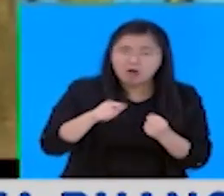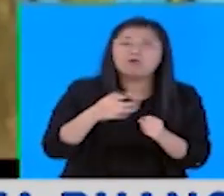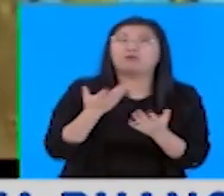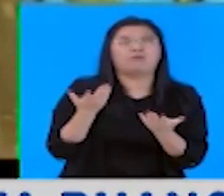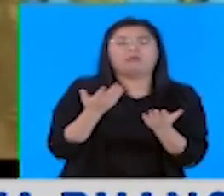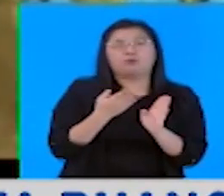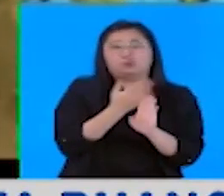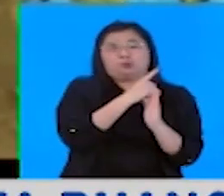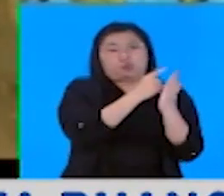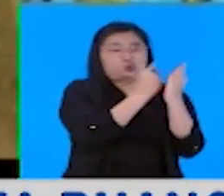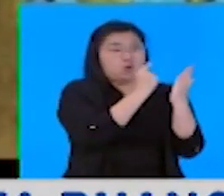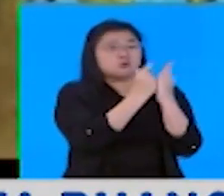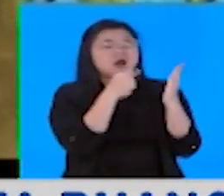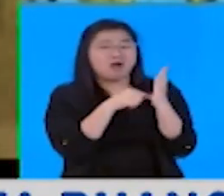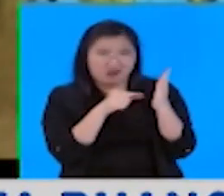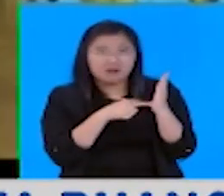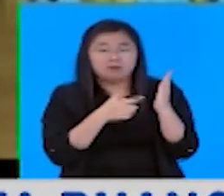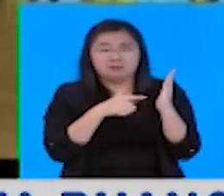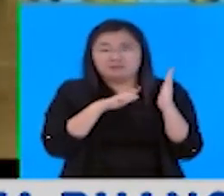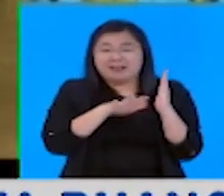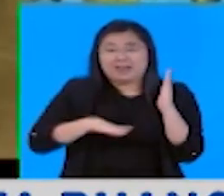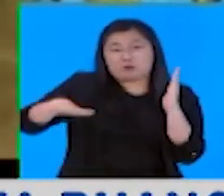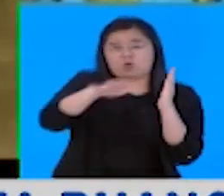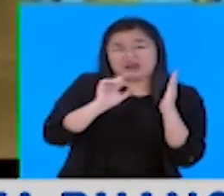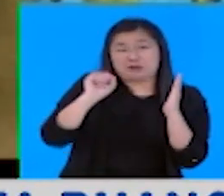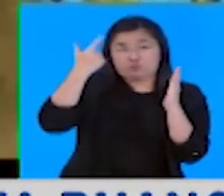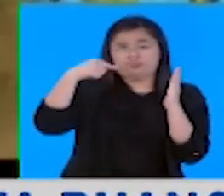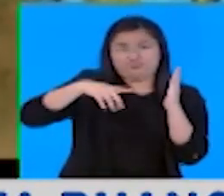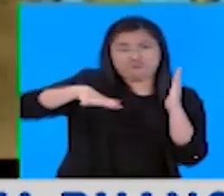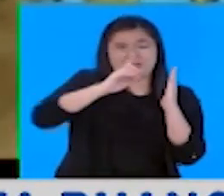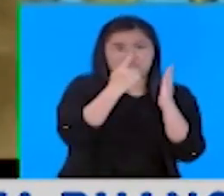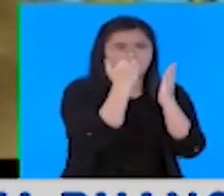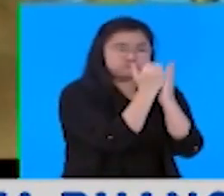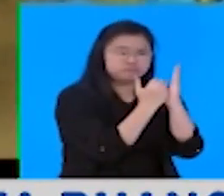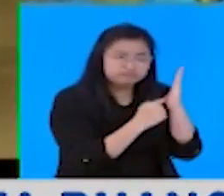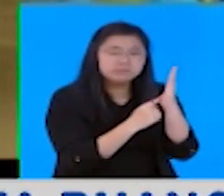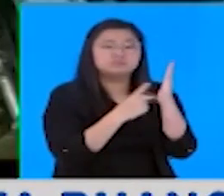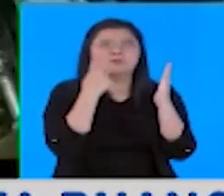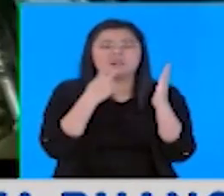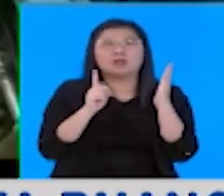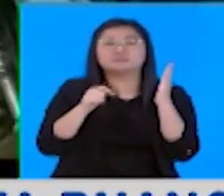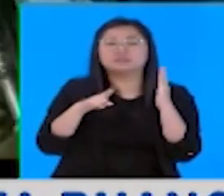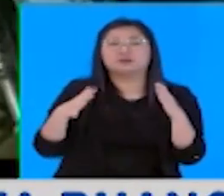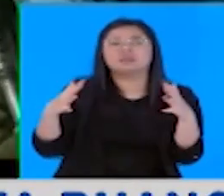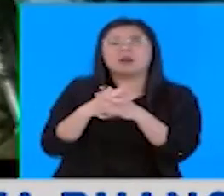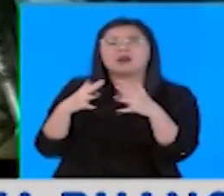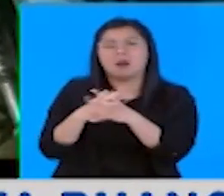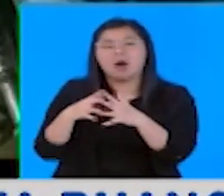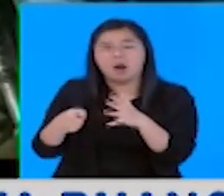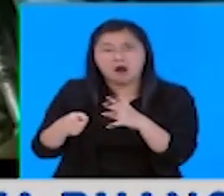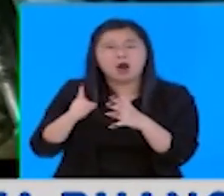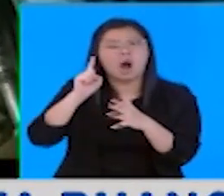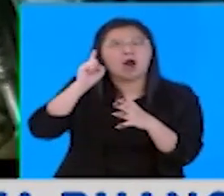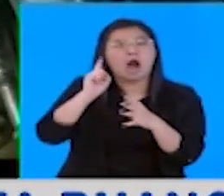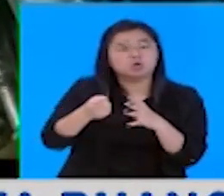Bagaimana satu provinsi harus menyisakan atau mempertahankan 30% luasan hutan dalam satu wilayah